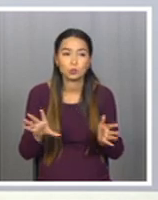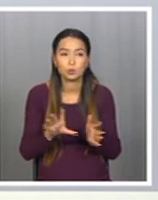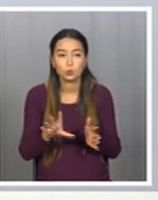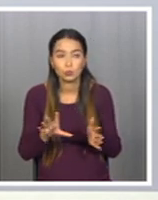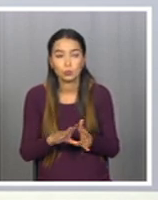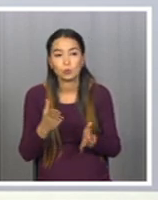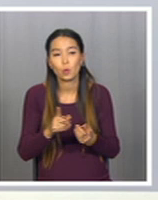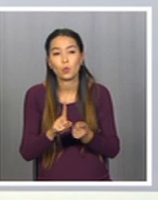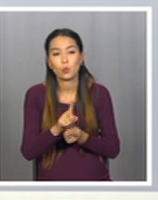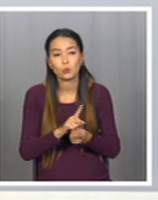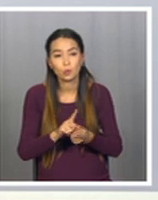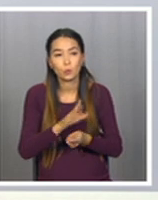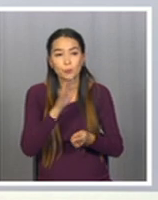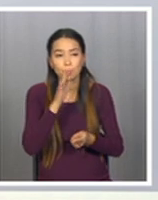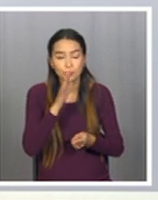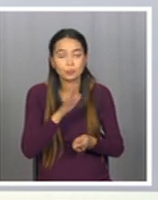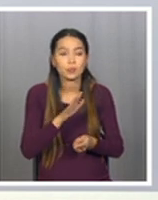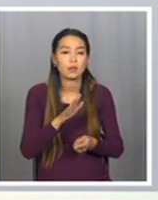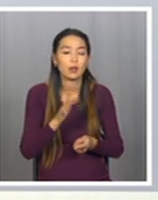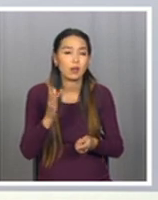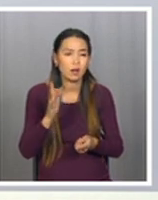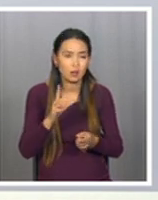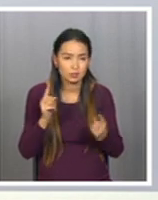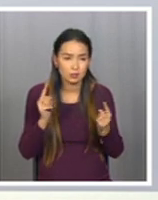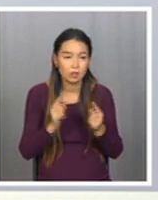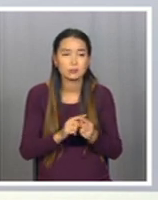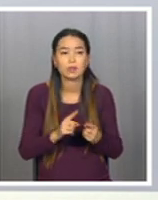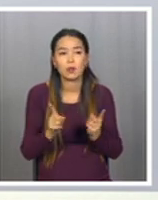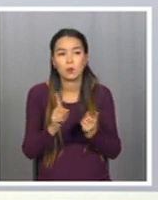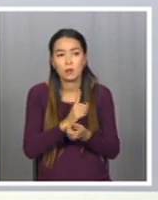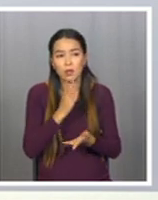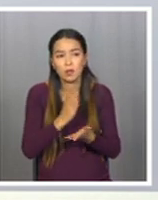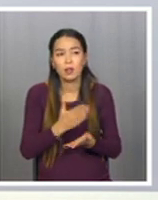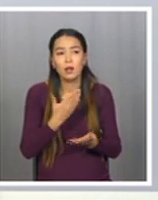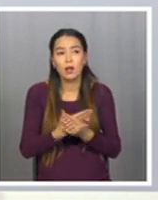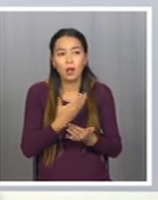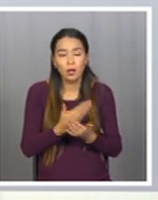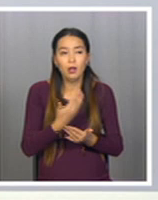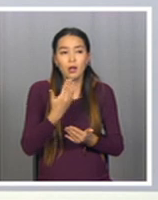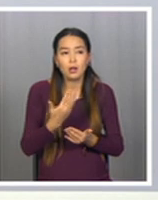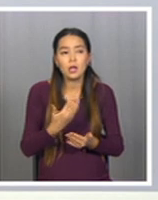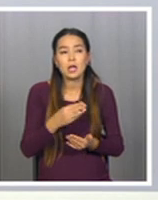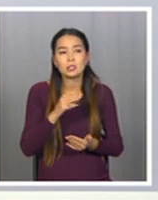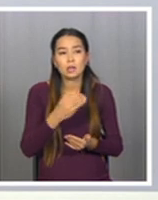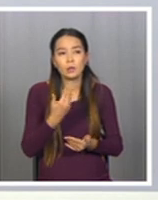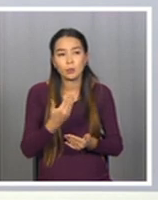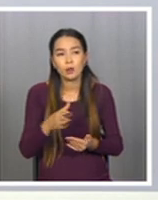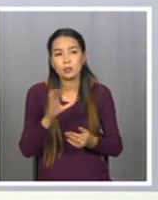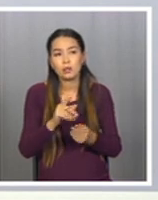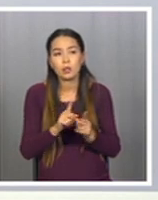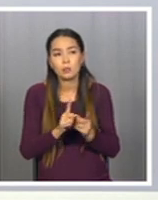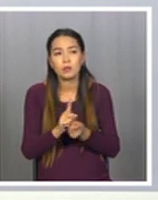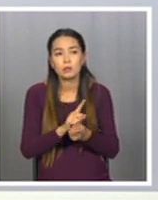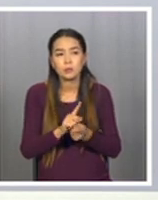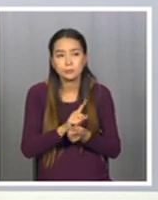өзгеру уақытынан әлде қайда үлкен. Яғни мына жерде міне 10-ның минус 9 дәрежесі секунд болды, ал айнымалы тоқтың